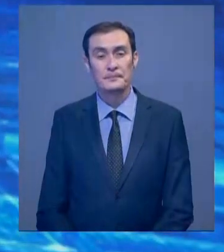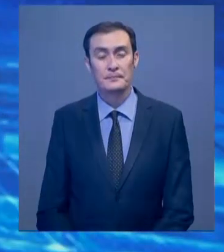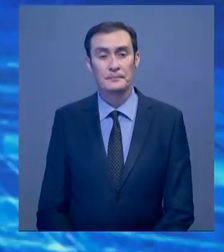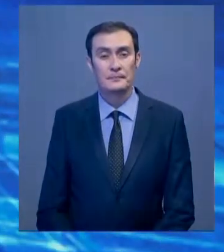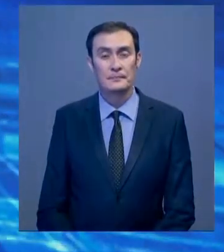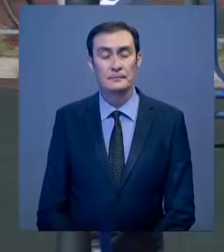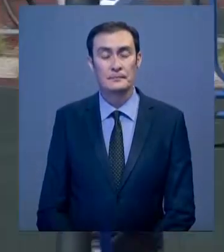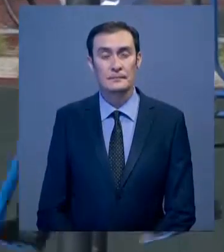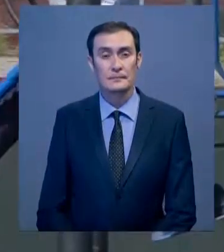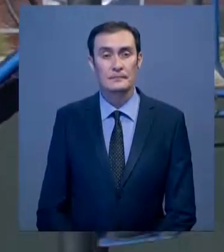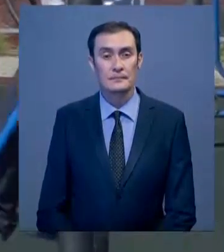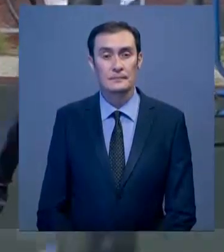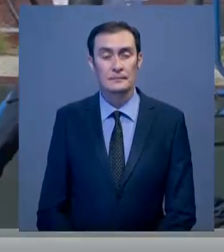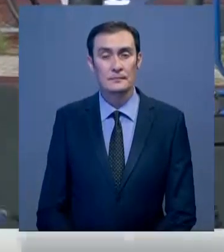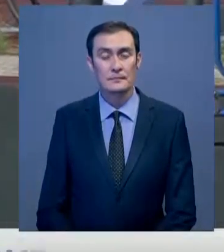в регионе.